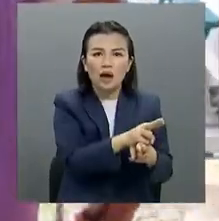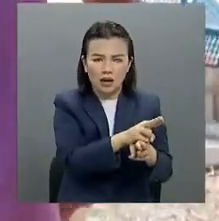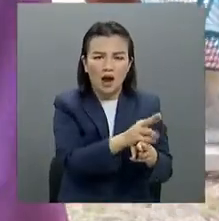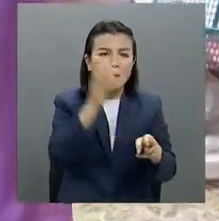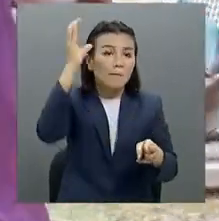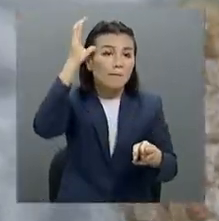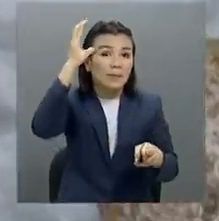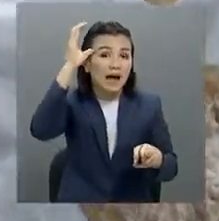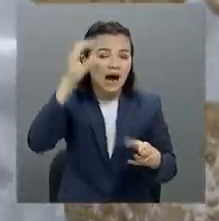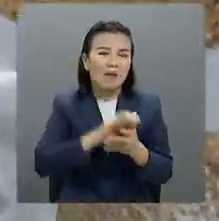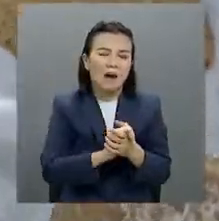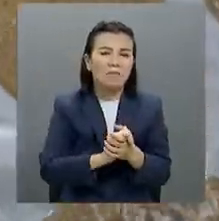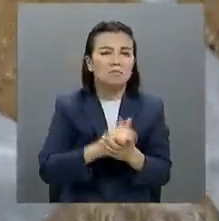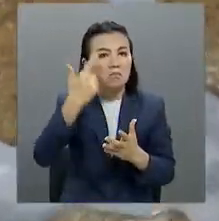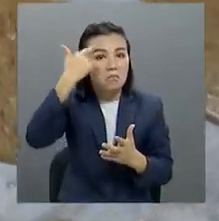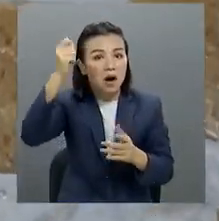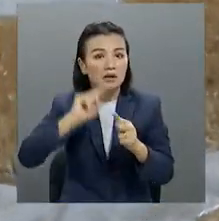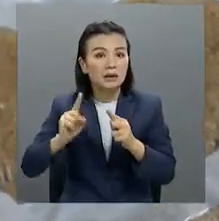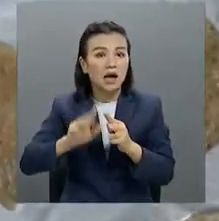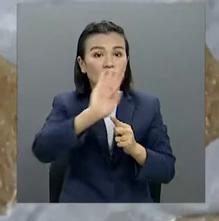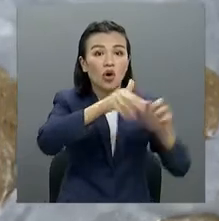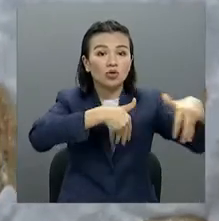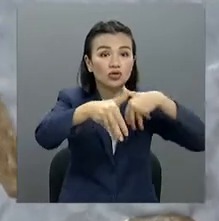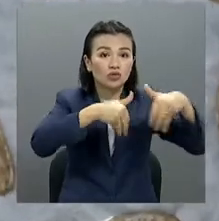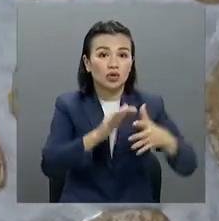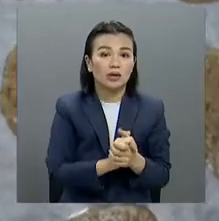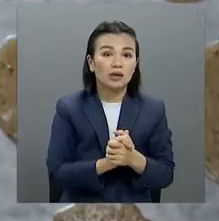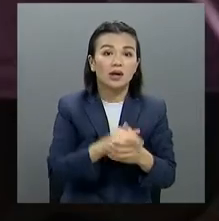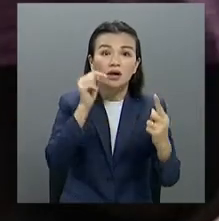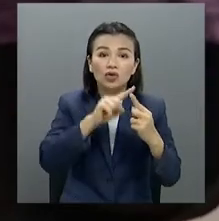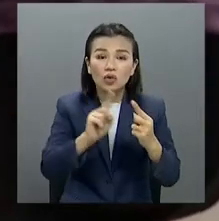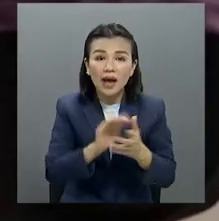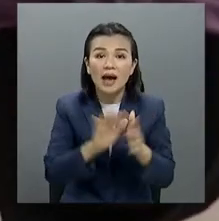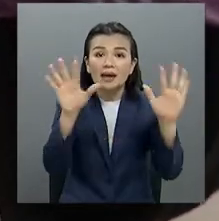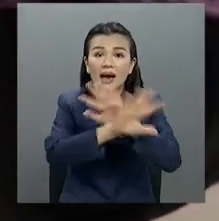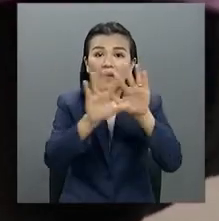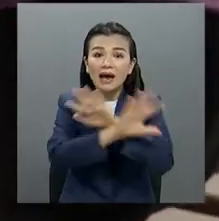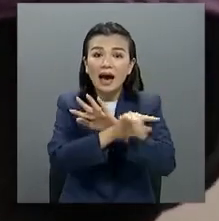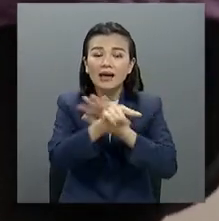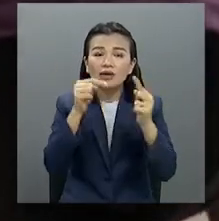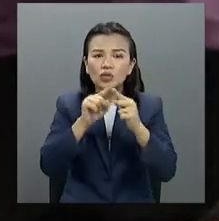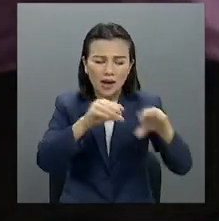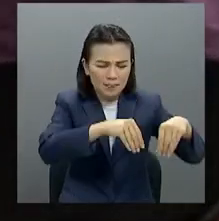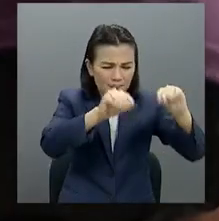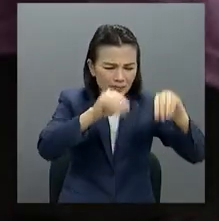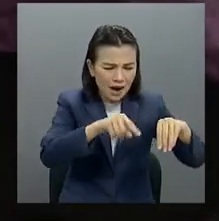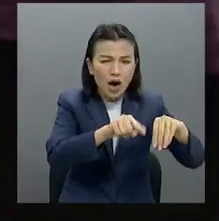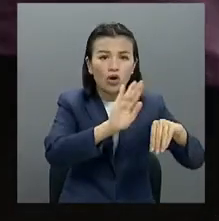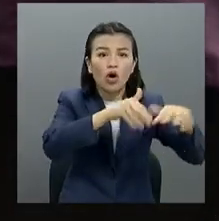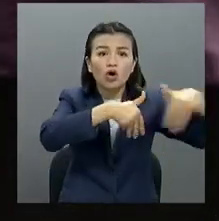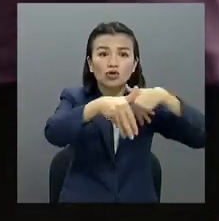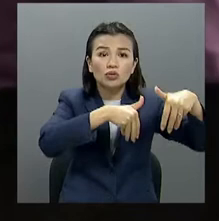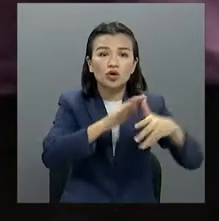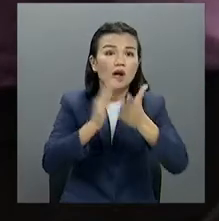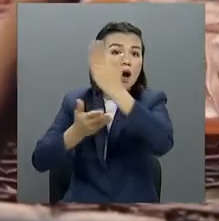ว้น้ำหนังหรือทางภาคกลางฮ้องว่าข้าวเกียบหนังควายเป็นอาหารพื้นบ้านของคนเมืองที่มีประวัติความเป็นมาอย่